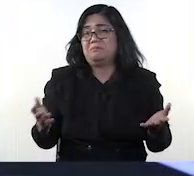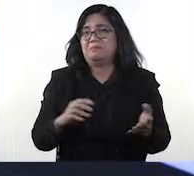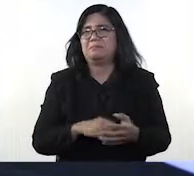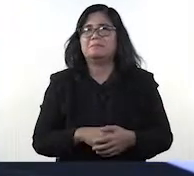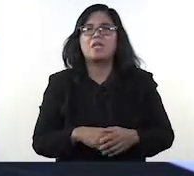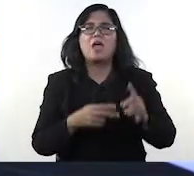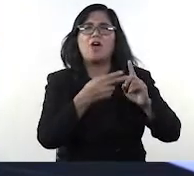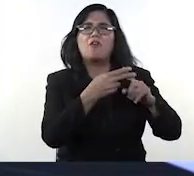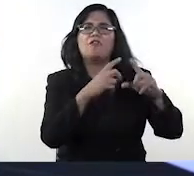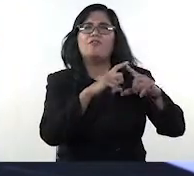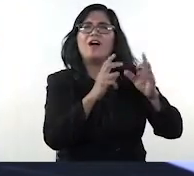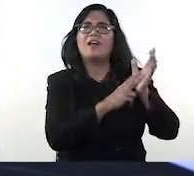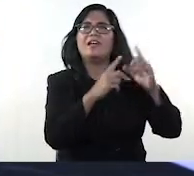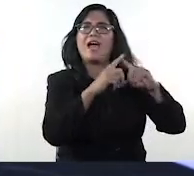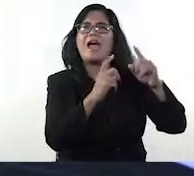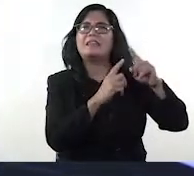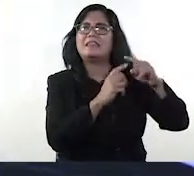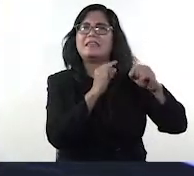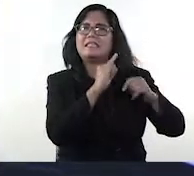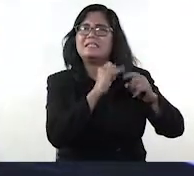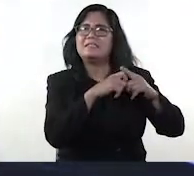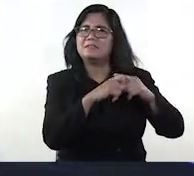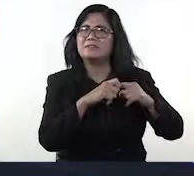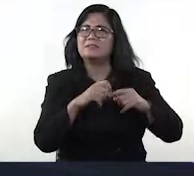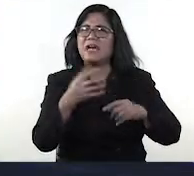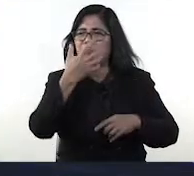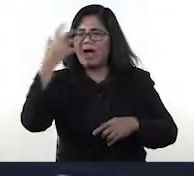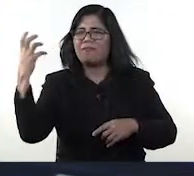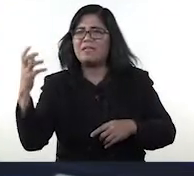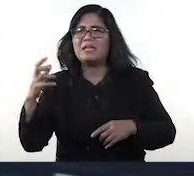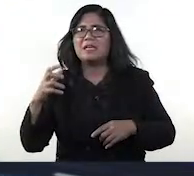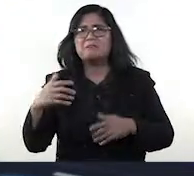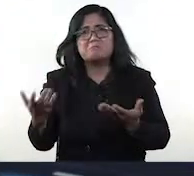Hai dan buat saya fanatik atau munafik sama jahatnya